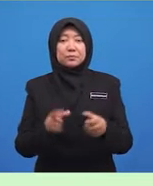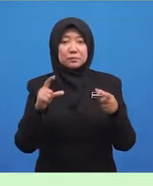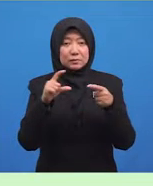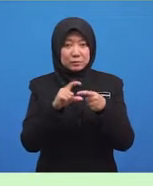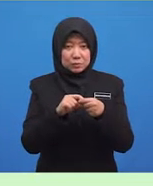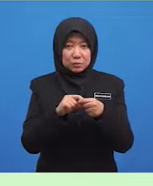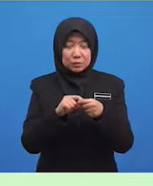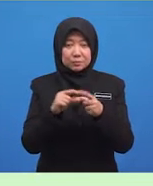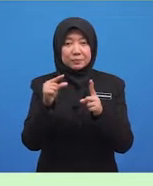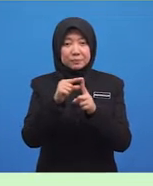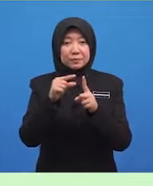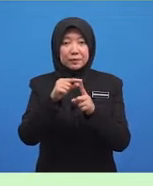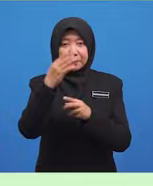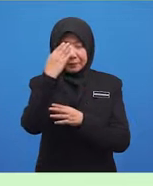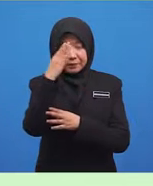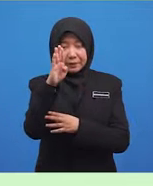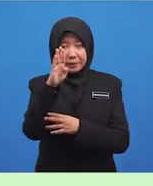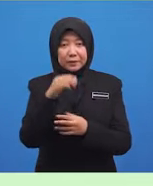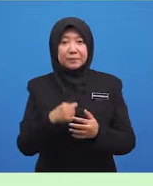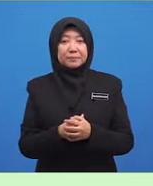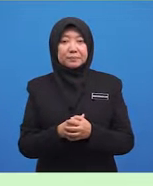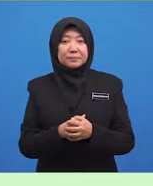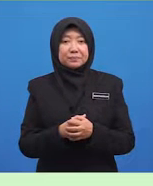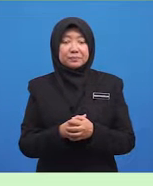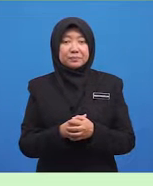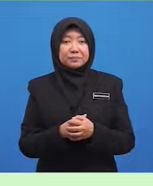gabungan perkataan-perkataan yang diberi ialah